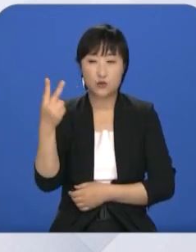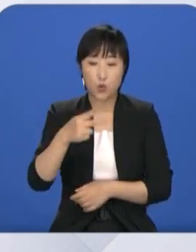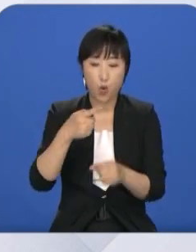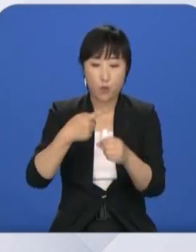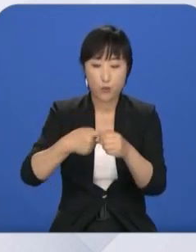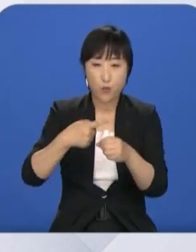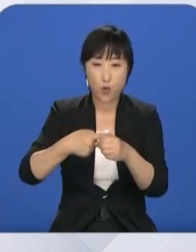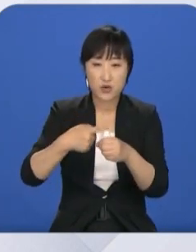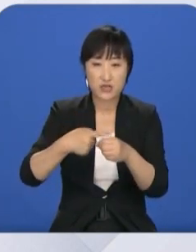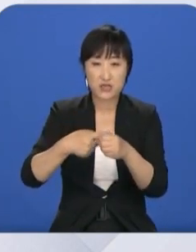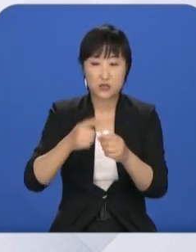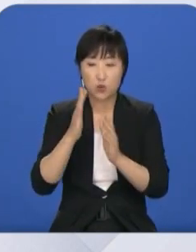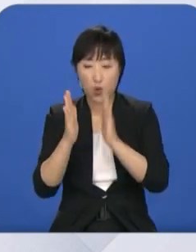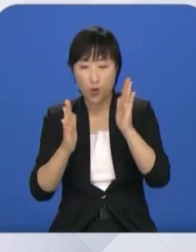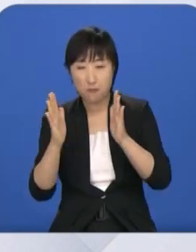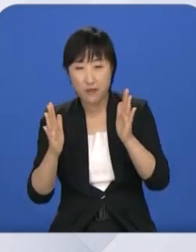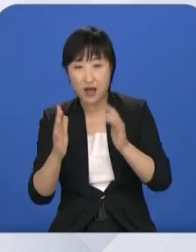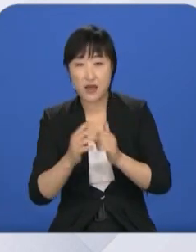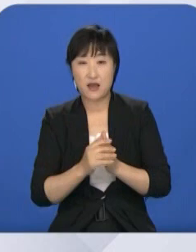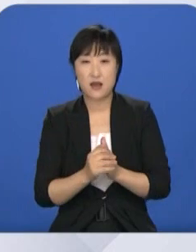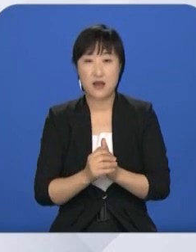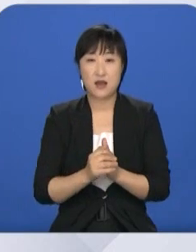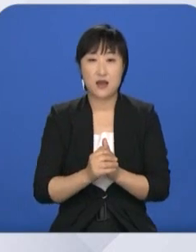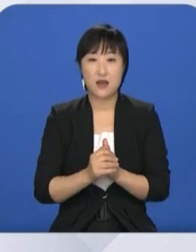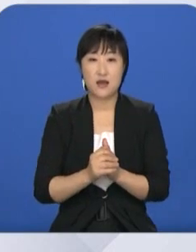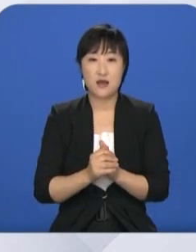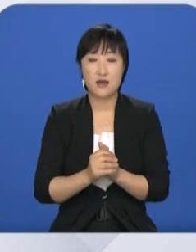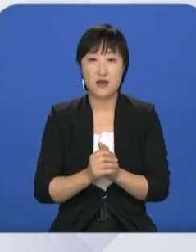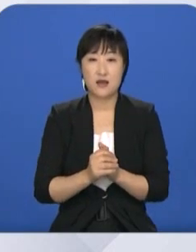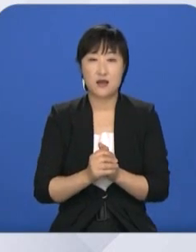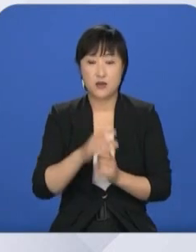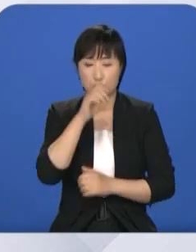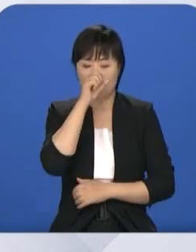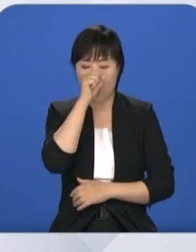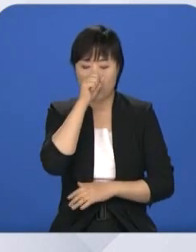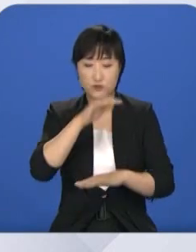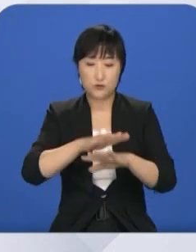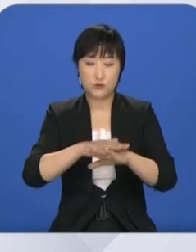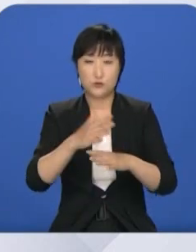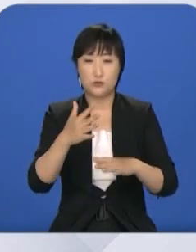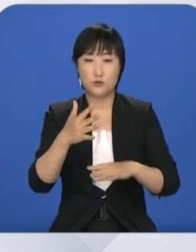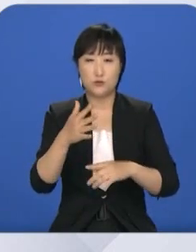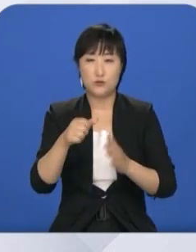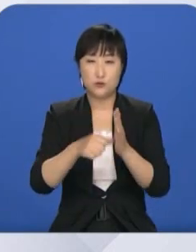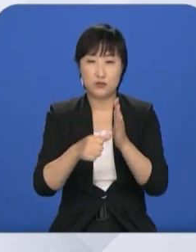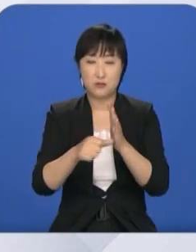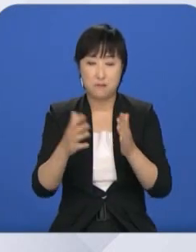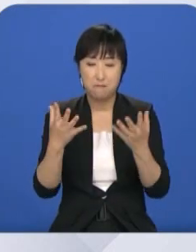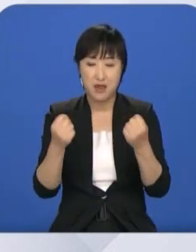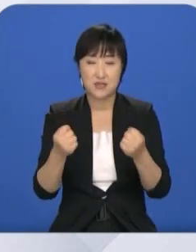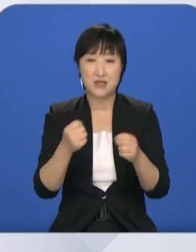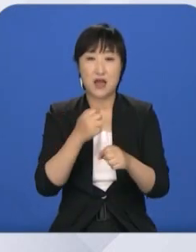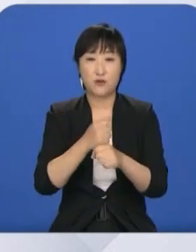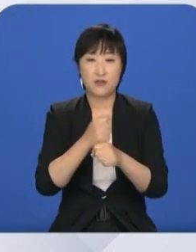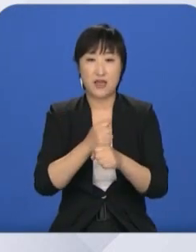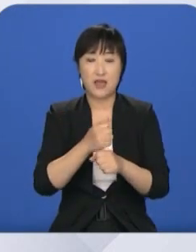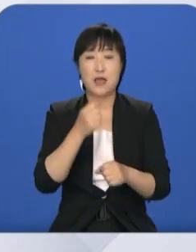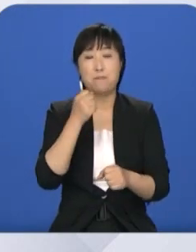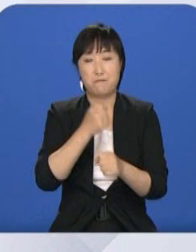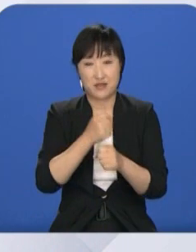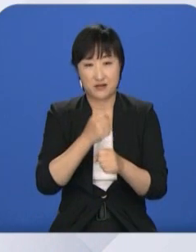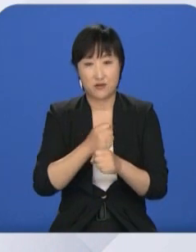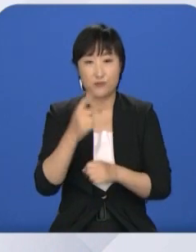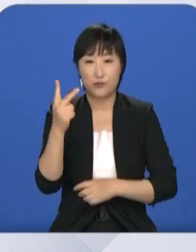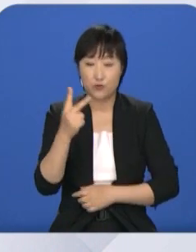또 양채류 뭐 좋은 이 농산물을 많이 생산을 하고 있는데 그것이